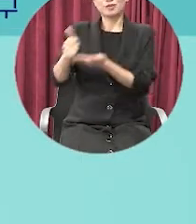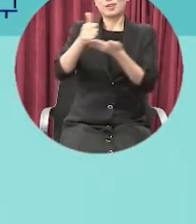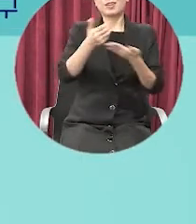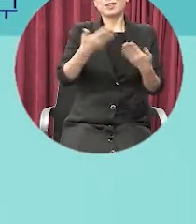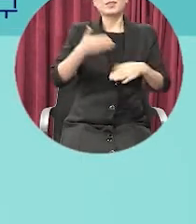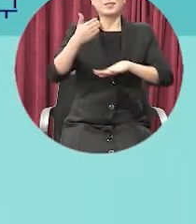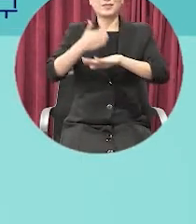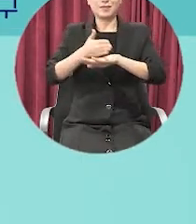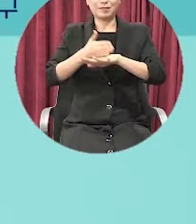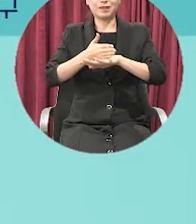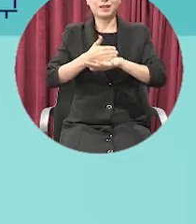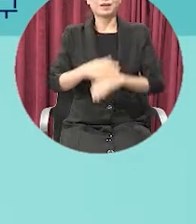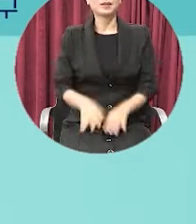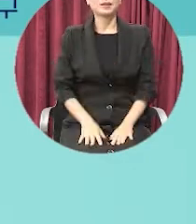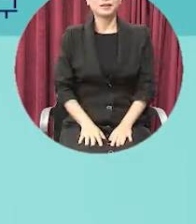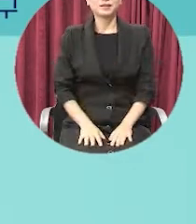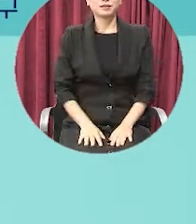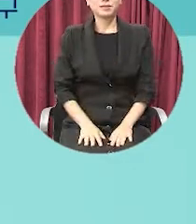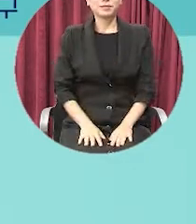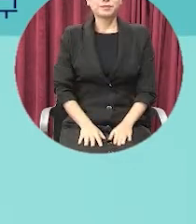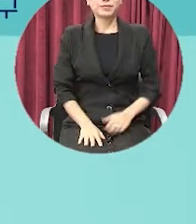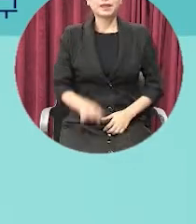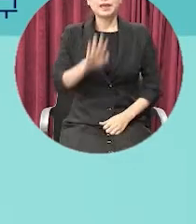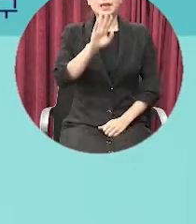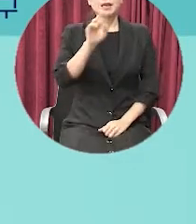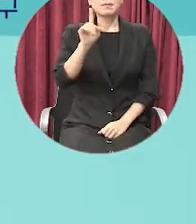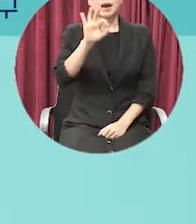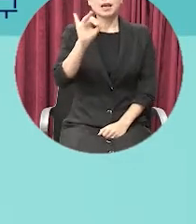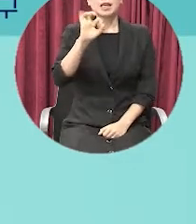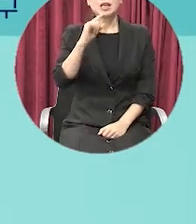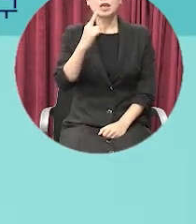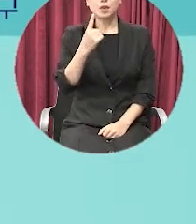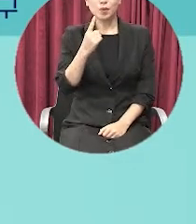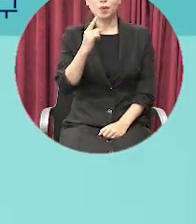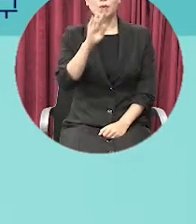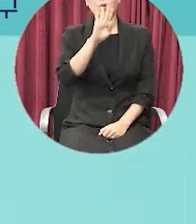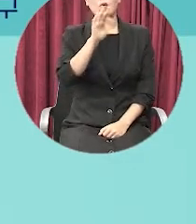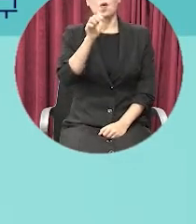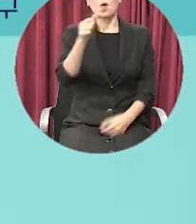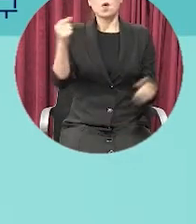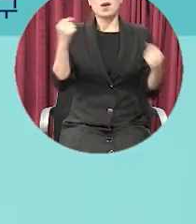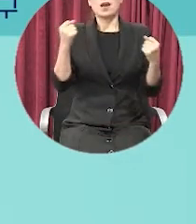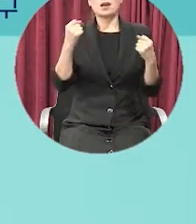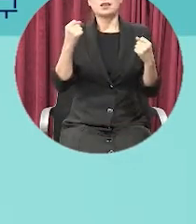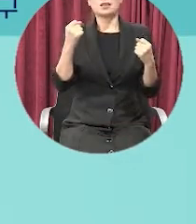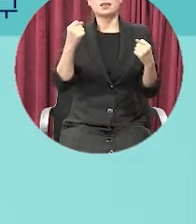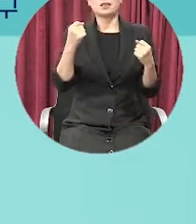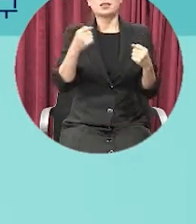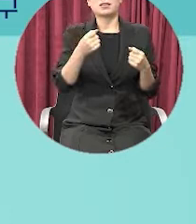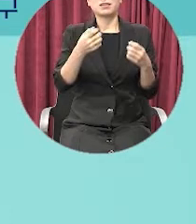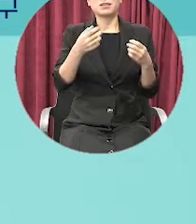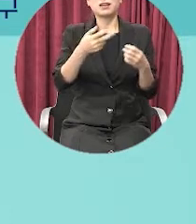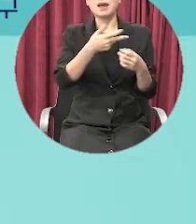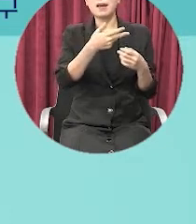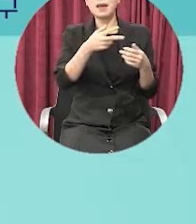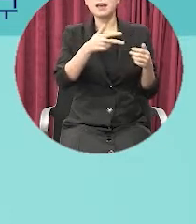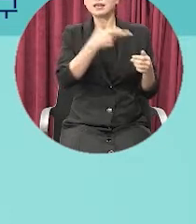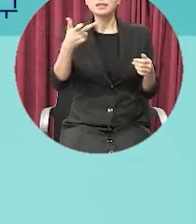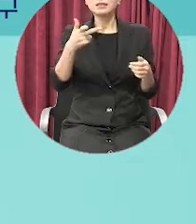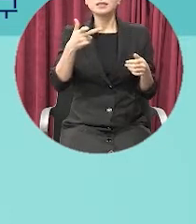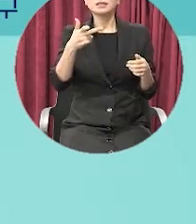감사드리구요 뭐 제가 말씀드릴 것은 아이언스 디타 연구 서비스 구현이 플랫폼에 대해서 어 한